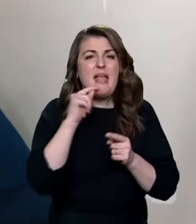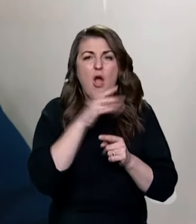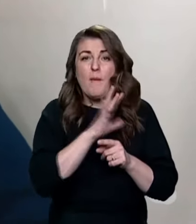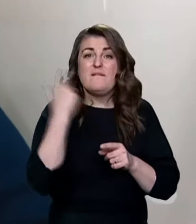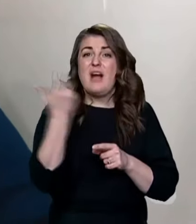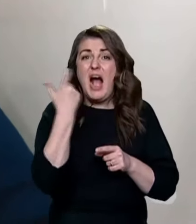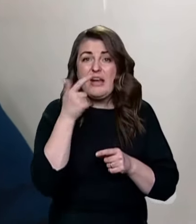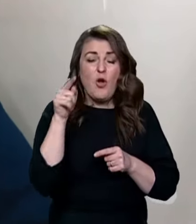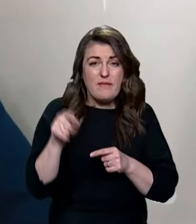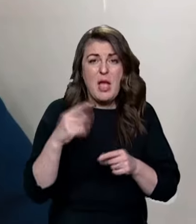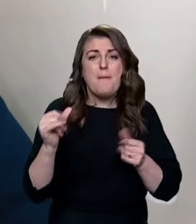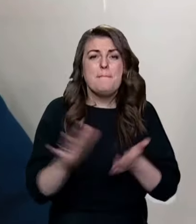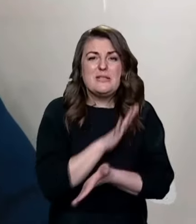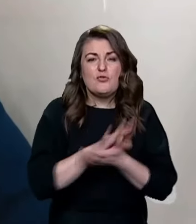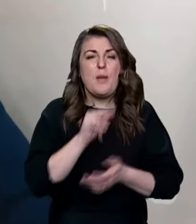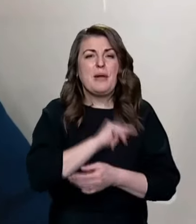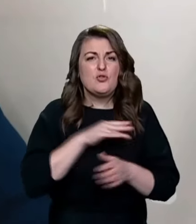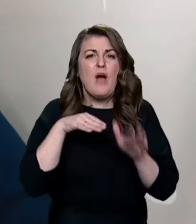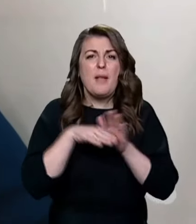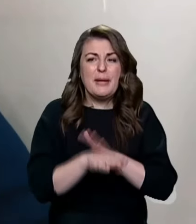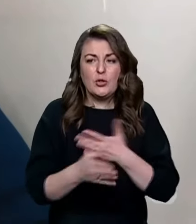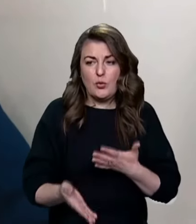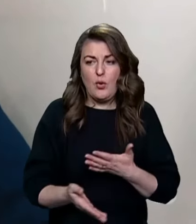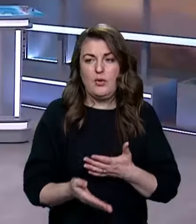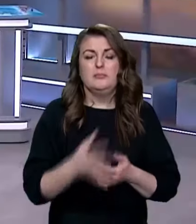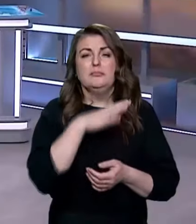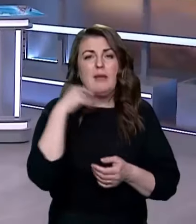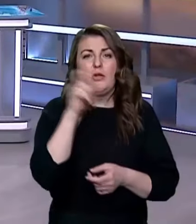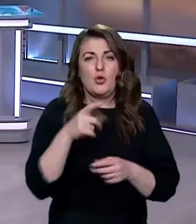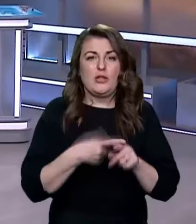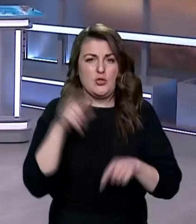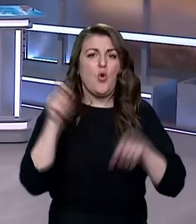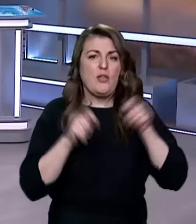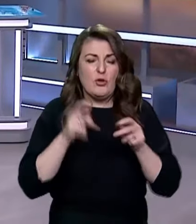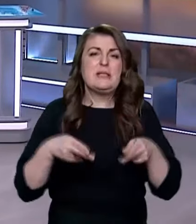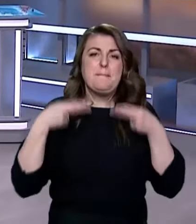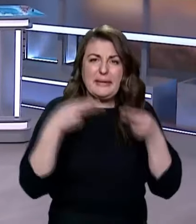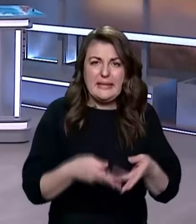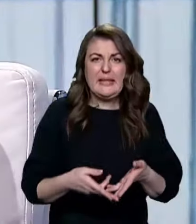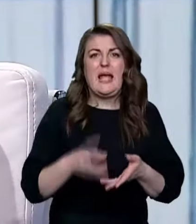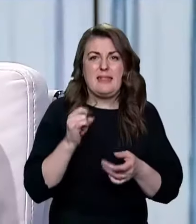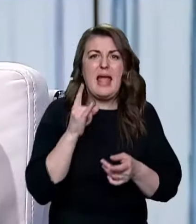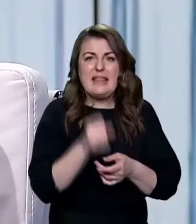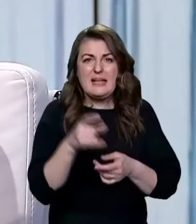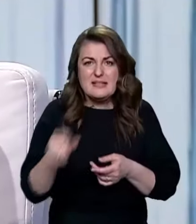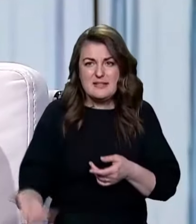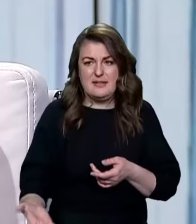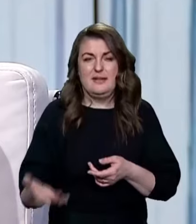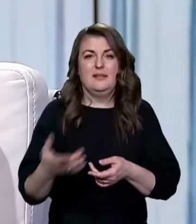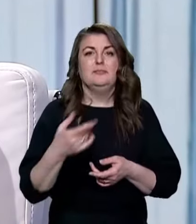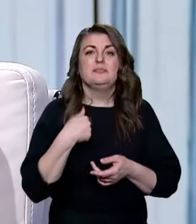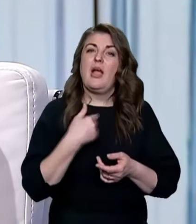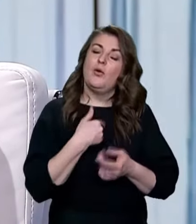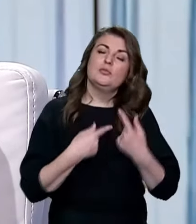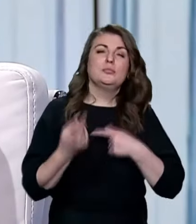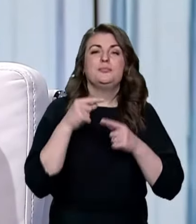В Харкові безкоштовно працювало метро. Так, пане Сергію. Але багато людей на цю конференцію приїхали на таксі. Я хочу трохи повернутися